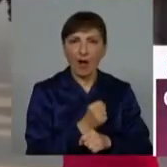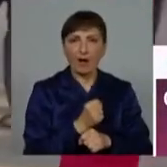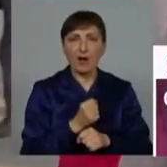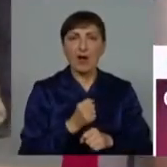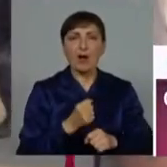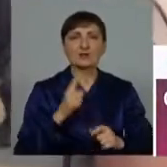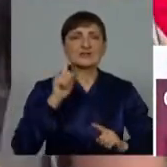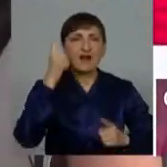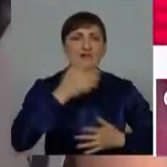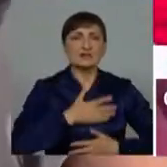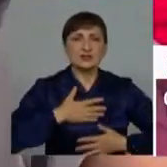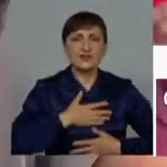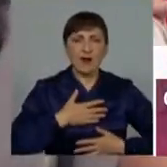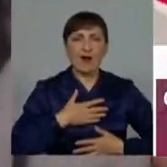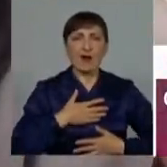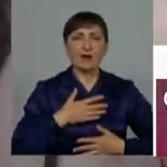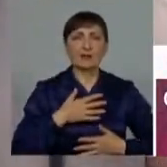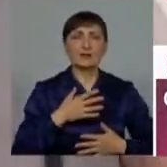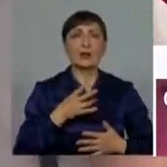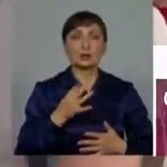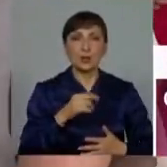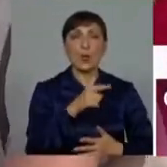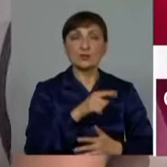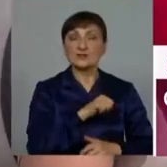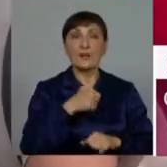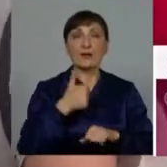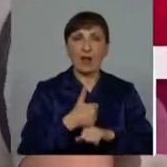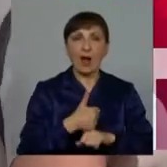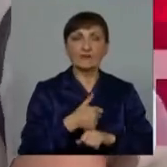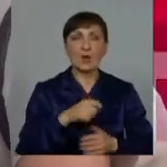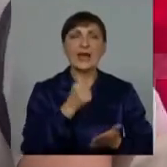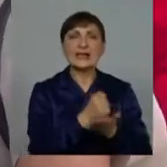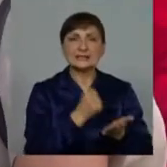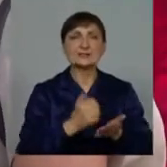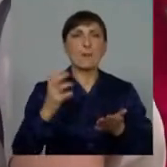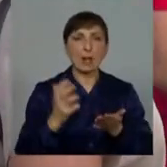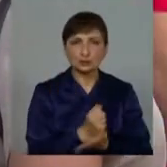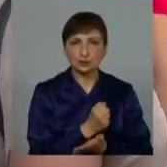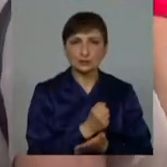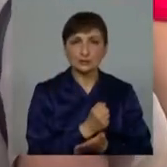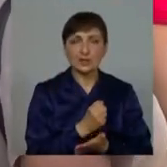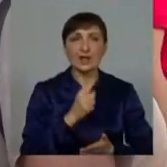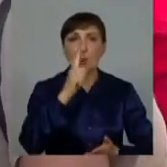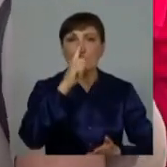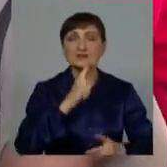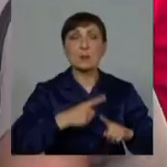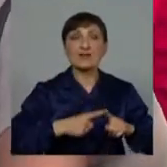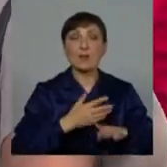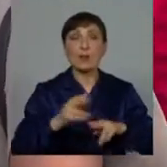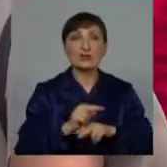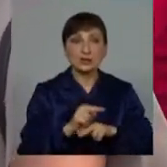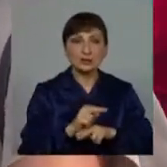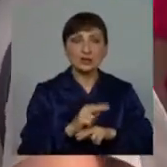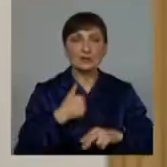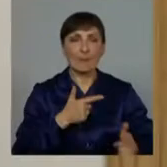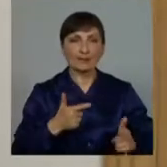бы и стресс, то, что медаль на Азии не взял. Но самое главное, взял лицензию. И буквально полтора месяца после лечения мы